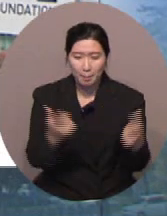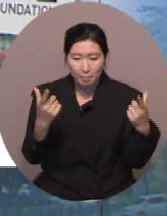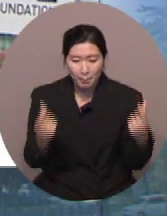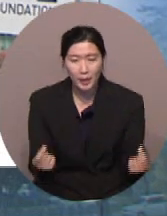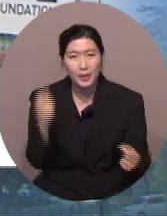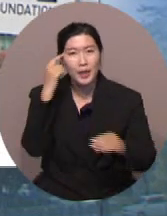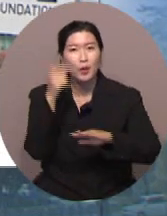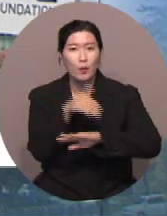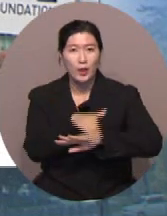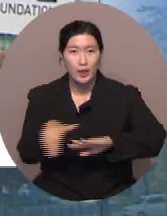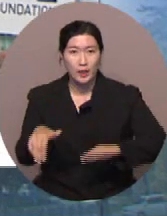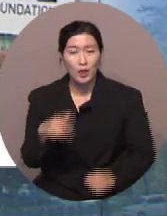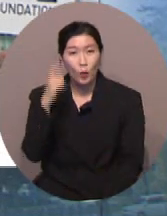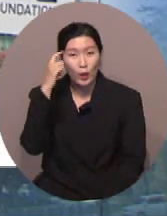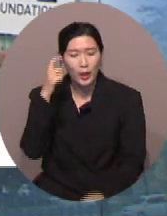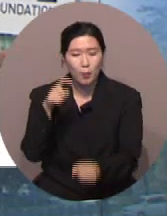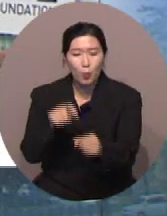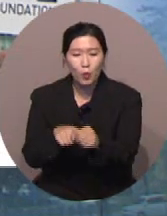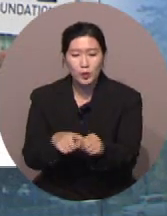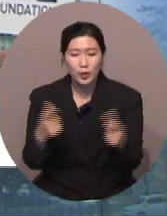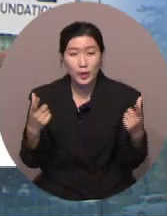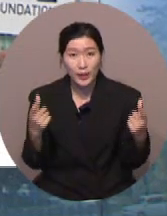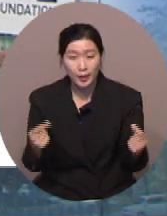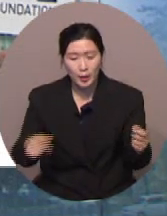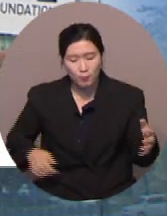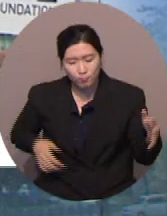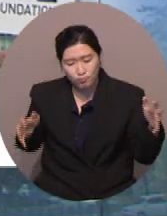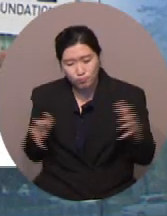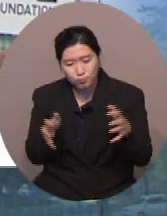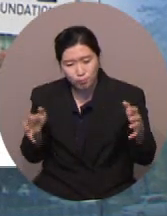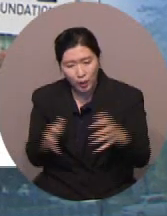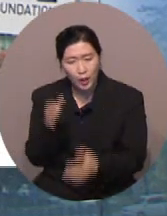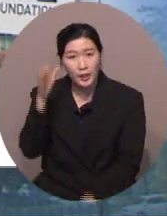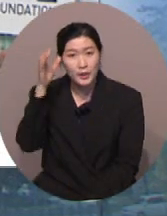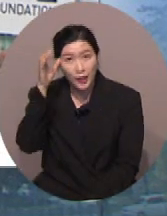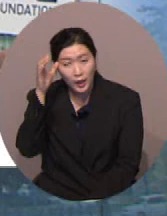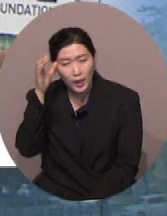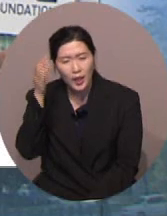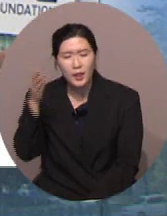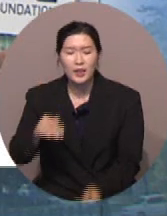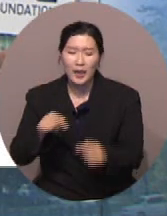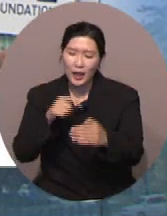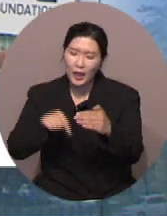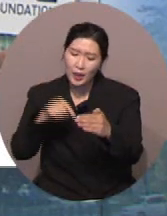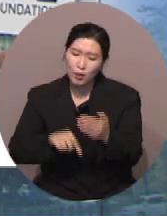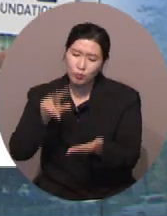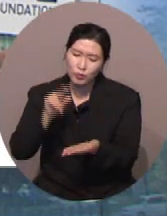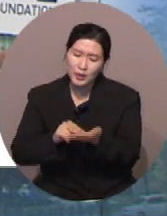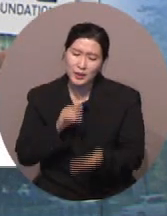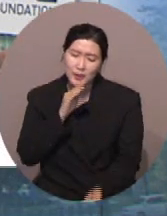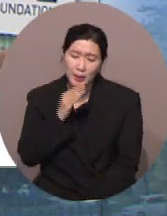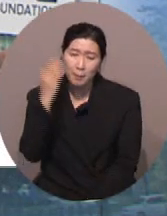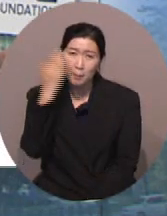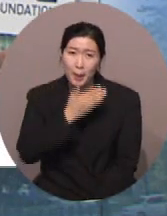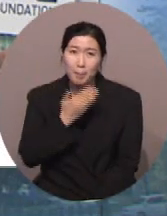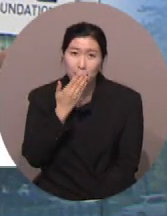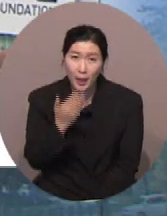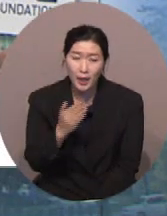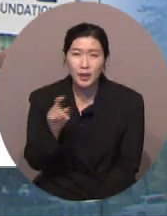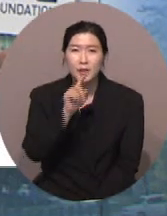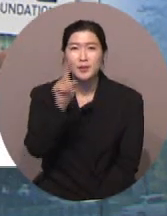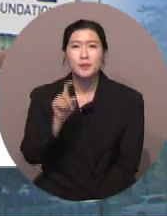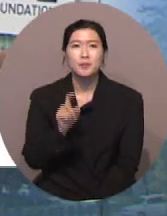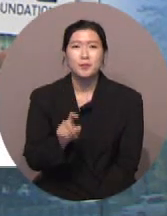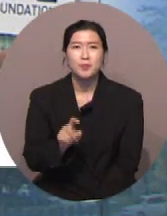시정 철학을 같이 하는 기본 전 들의 안정적인 사업 운영이 기대되지만 현실적인 한계와 장애들을 어떻게 뚫을 지가